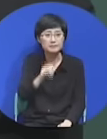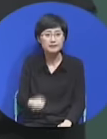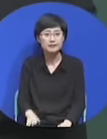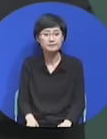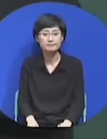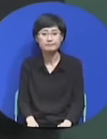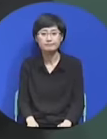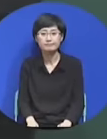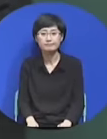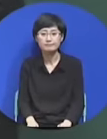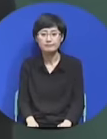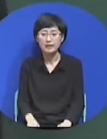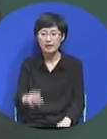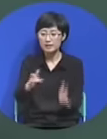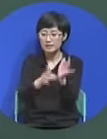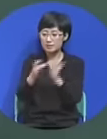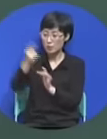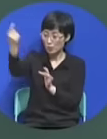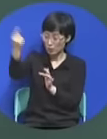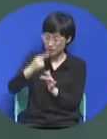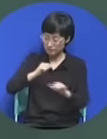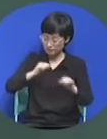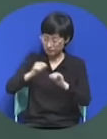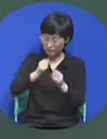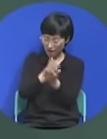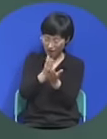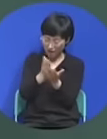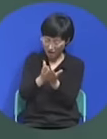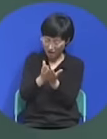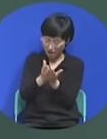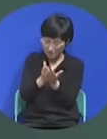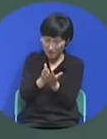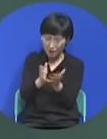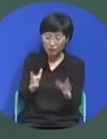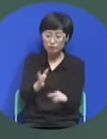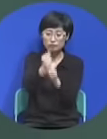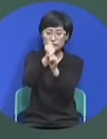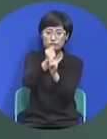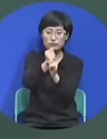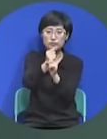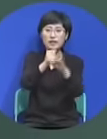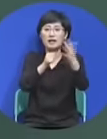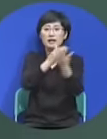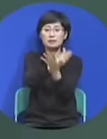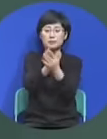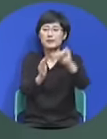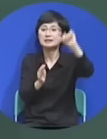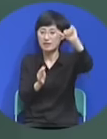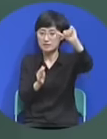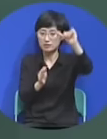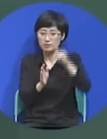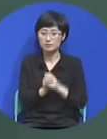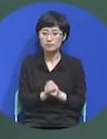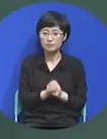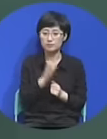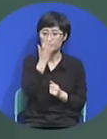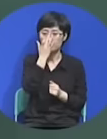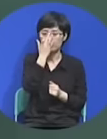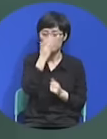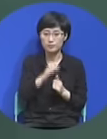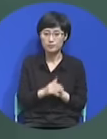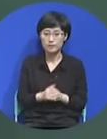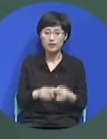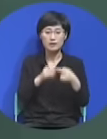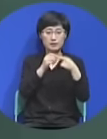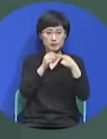所以耶稣来之后，他做了几件事情. 예, 큰 거 다섯 가지를 하신 겁니다. 他做了五个大事. 제자들을 산에 부르셔서